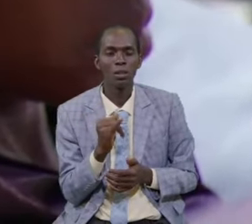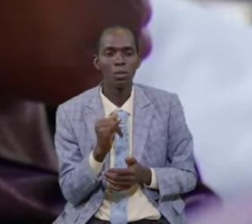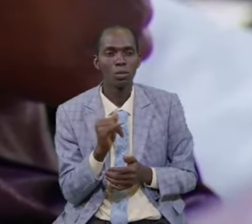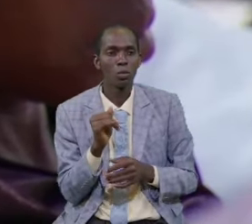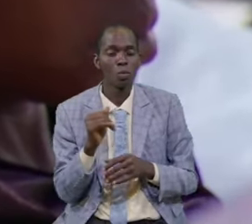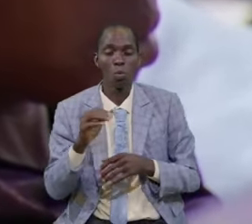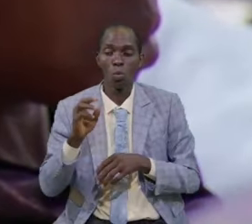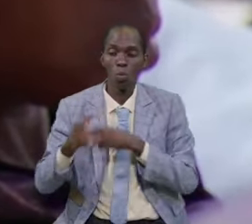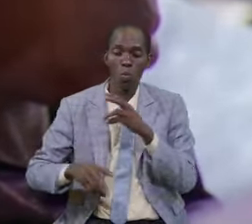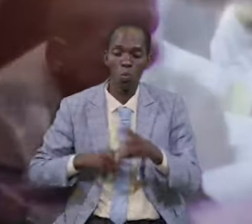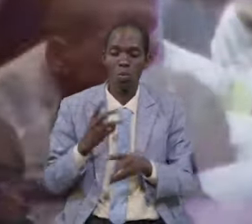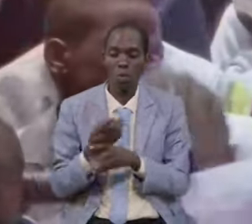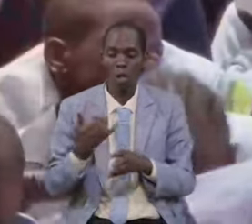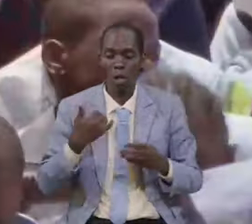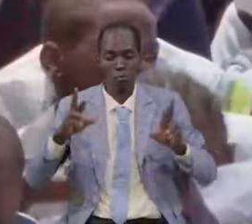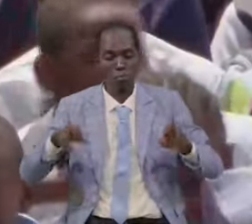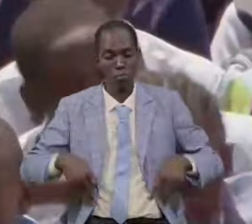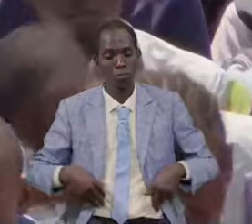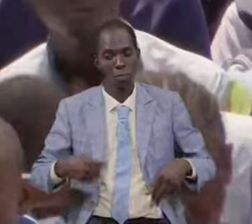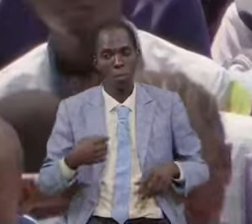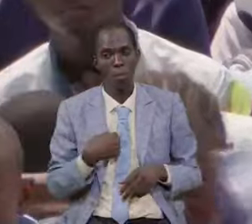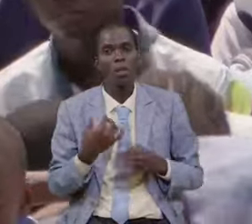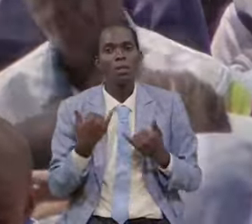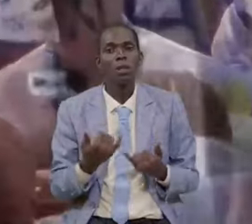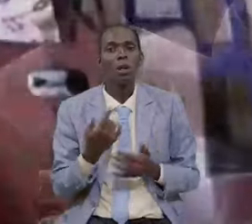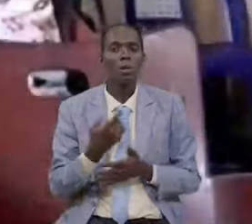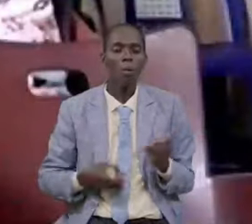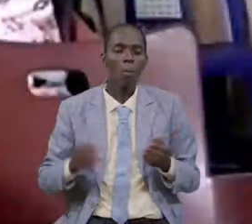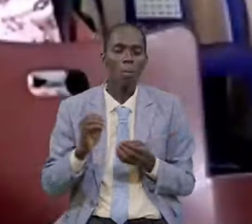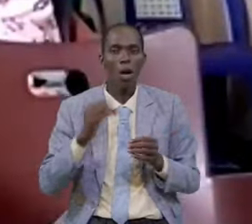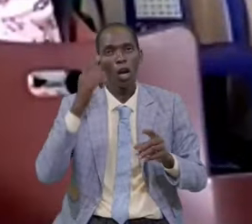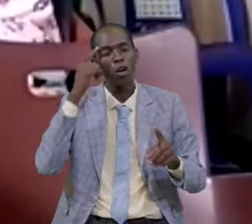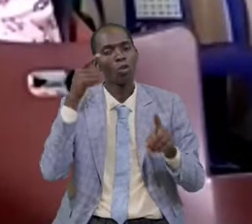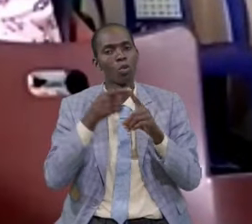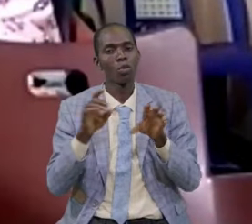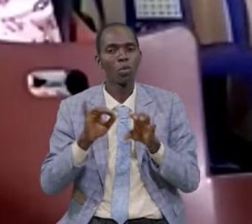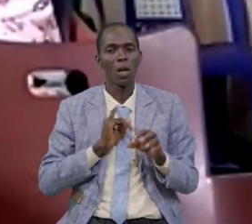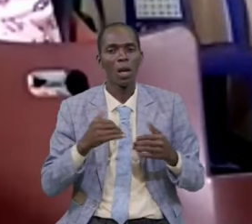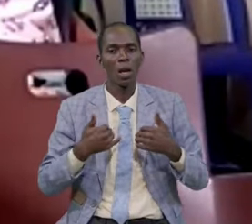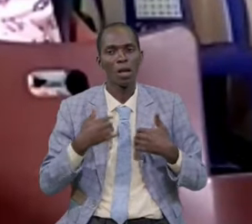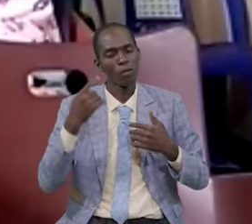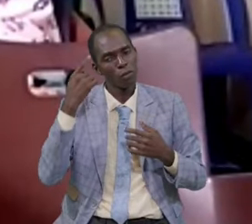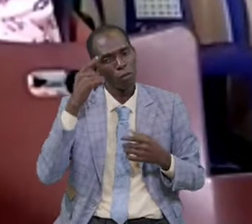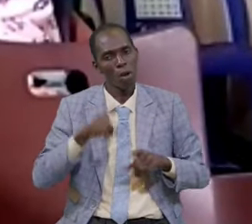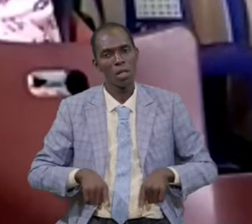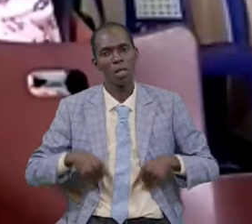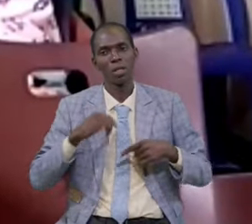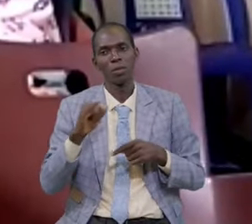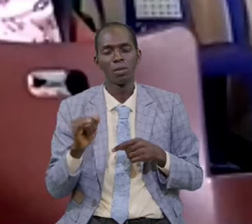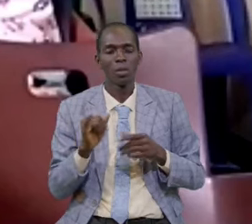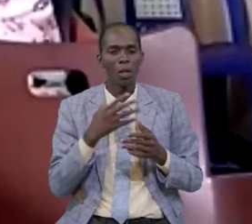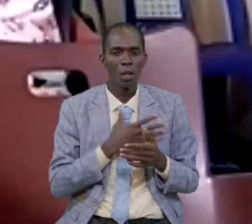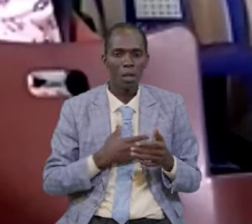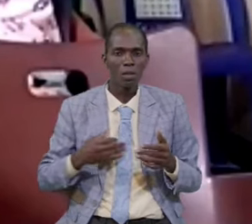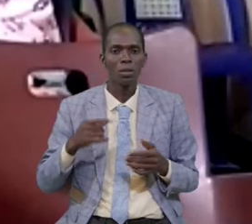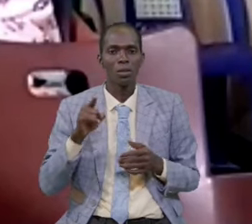s'est retraité. Quel objectif j'ai pour la vie? Ils ont fait la recherche et ils ont découvert que ceux qui